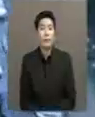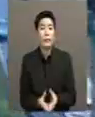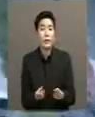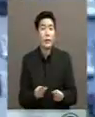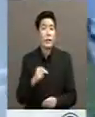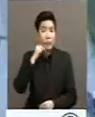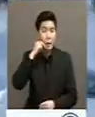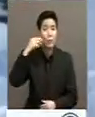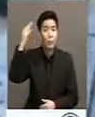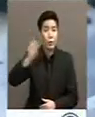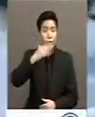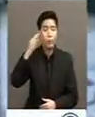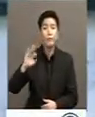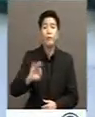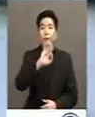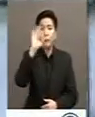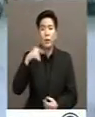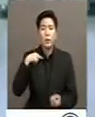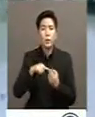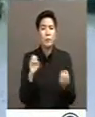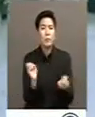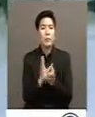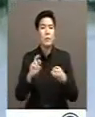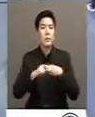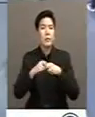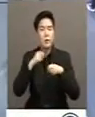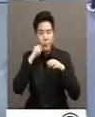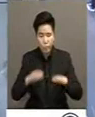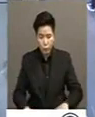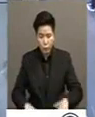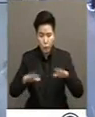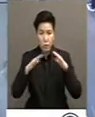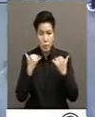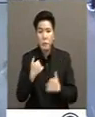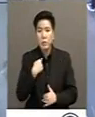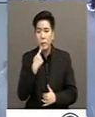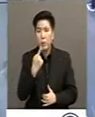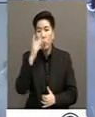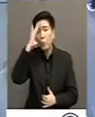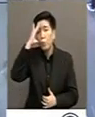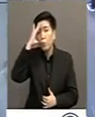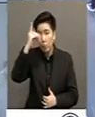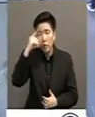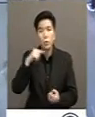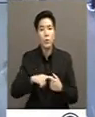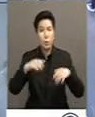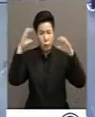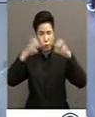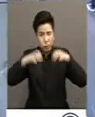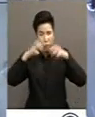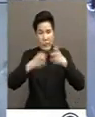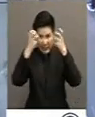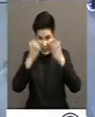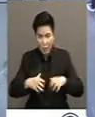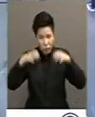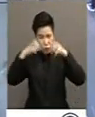ดินน้ำลมฟ้าพยากรณ์วันนี้ยังคงก่อติดสถานการณ์อุทกภัยในพื้นที่ภาคใต้ที่มีการคาดการณ์กันนะครับว่าในวันพรุ่งนี้จะเกิดฝนตกหนักครับ